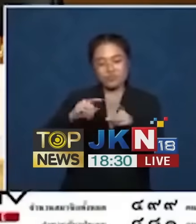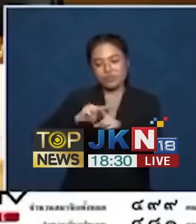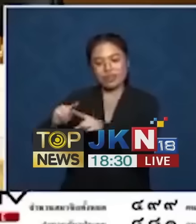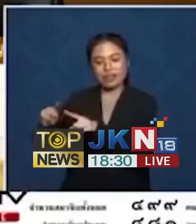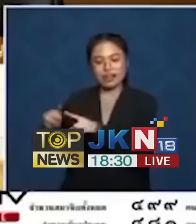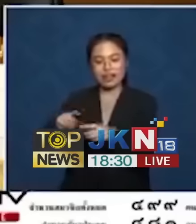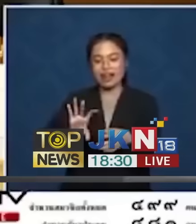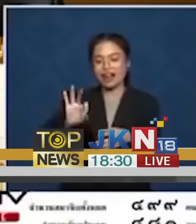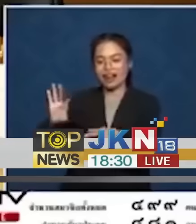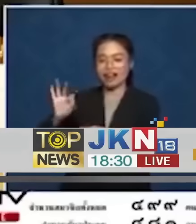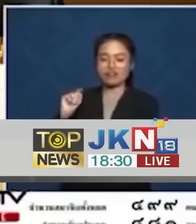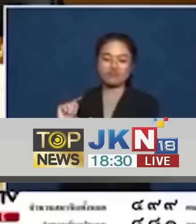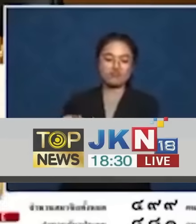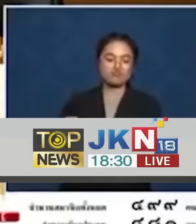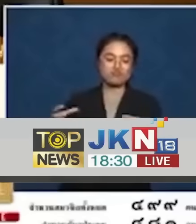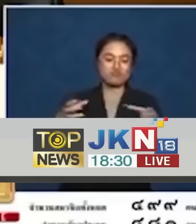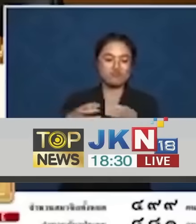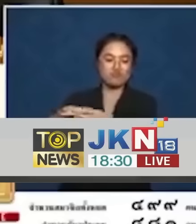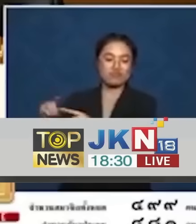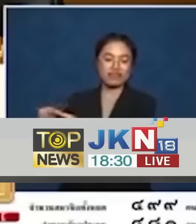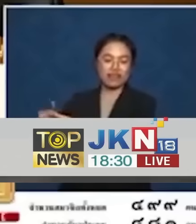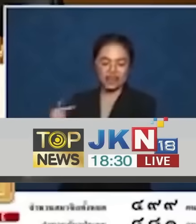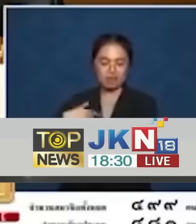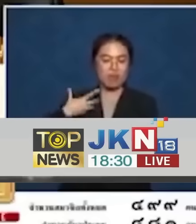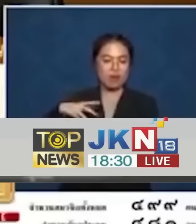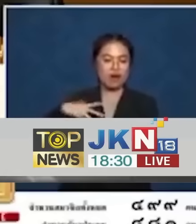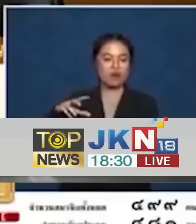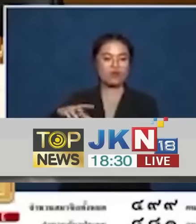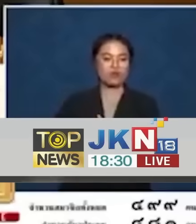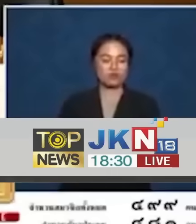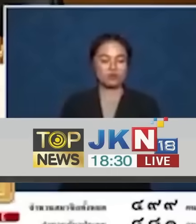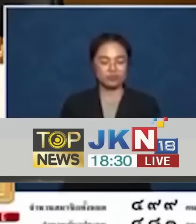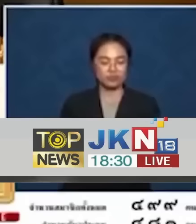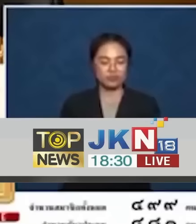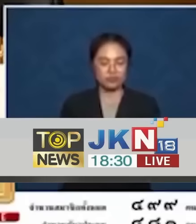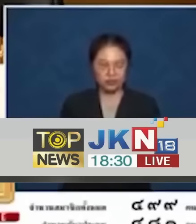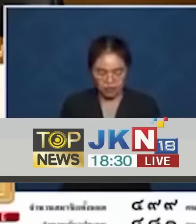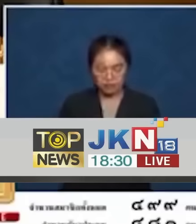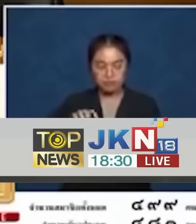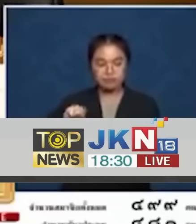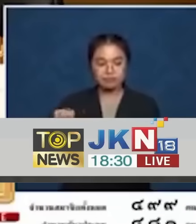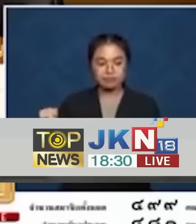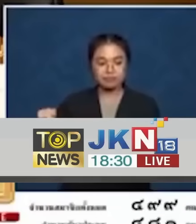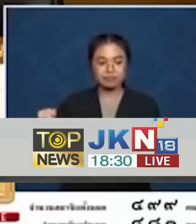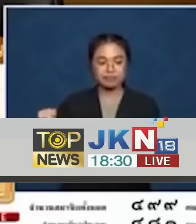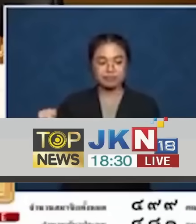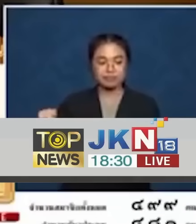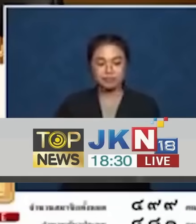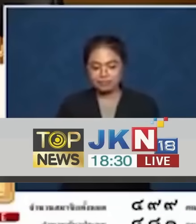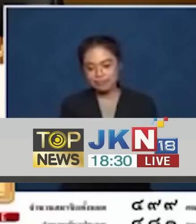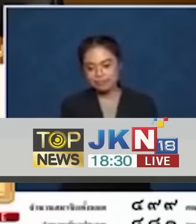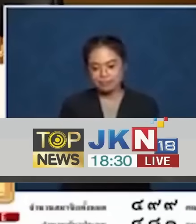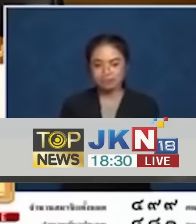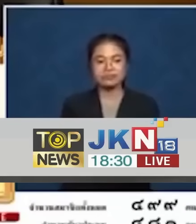างคนนะพันตำรวจเอกทวีสอดส่องก็ลุกขึ้นชี้แจงว่าเนี่ยมีการดูแลผู้ต้องขัง